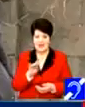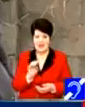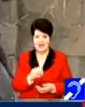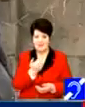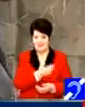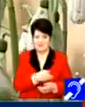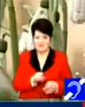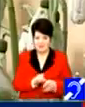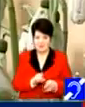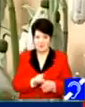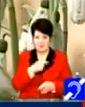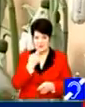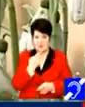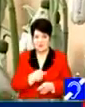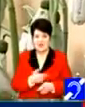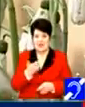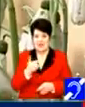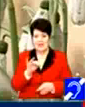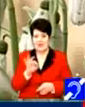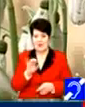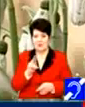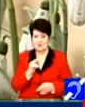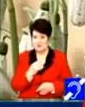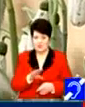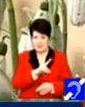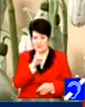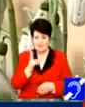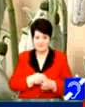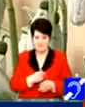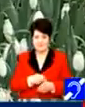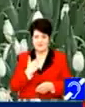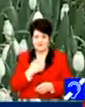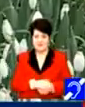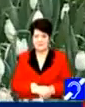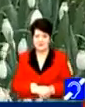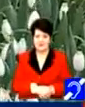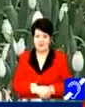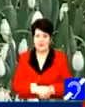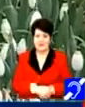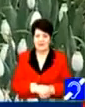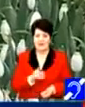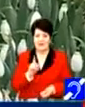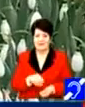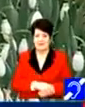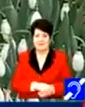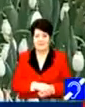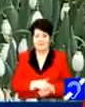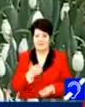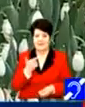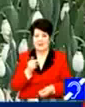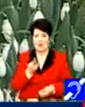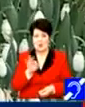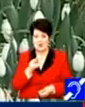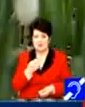zic, puteți, pur și simplu, să creșteți ghiocei. Nimeni în Chișinău nu are ghiocei. Toți mă întreabă cine are ghiocei, cine are ghiocei, dar ghiocei din